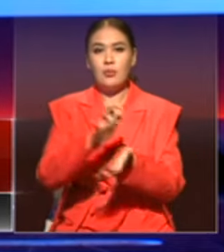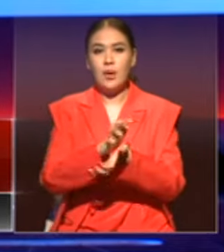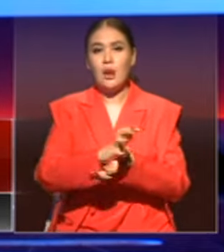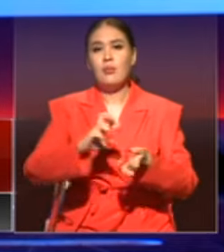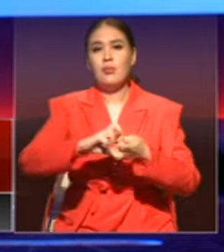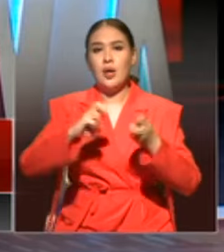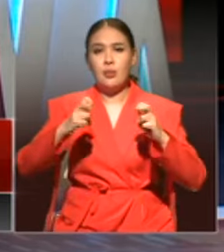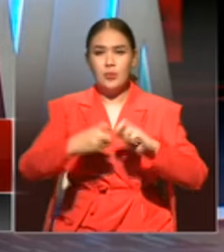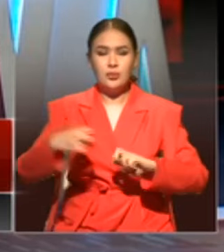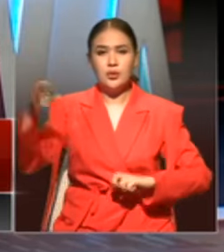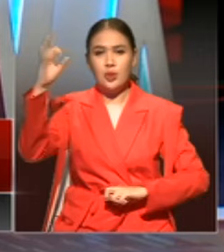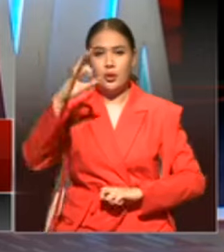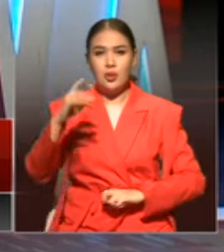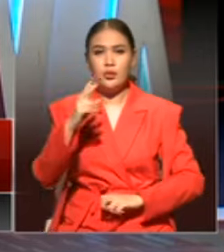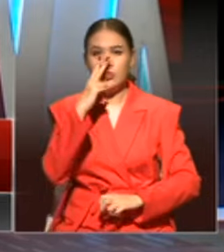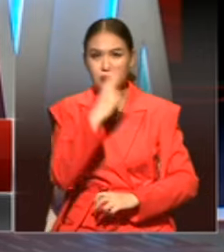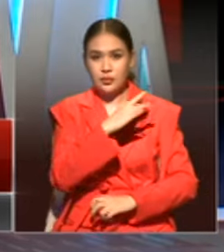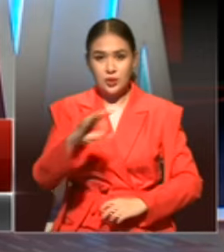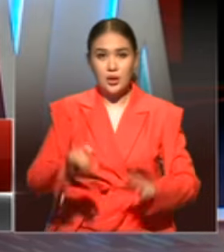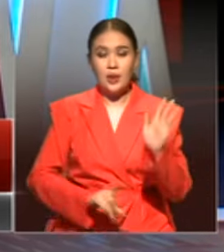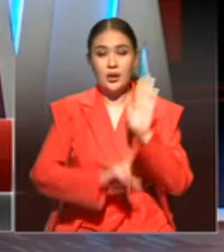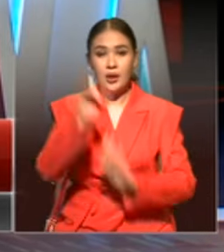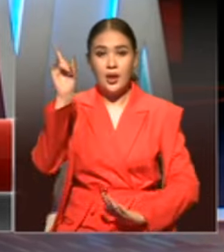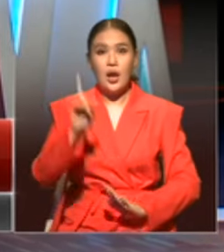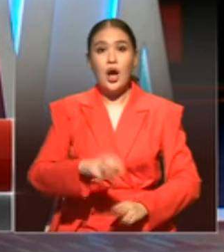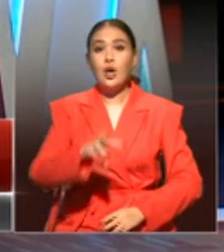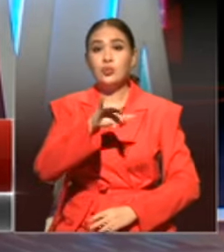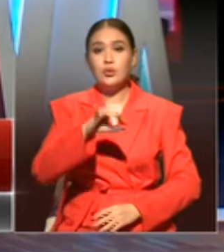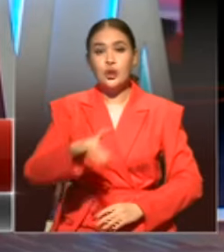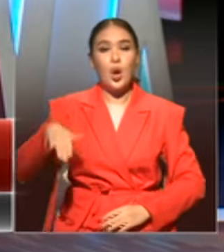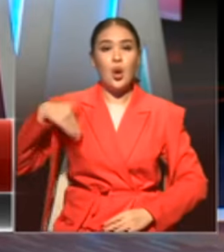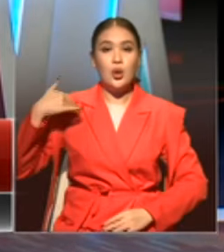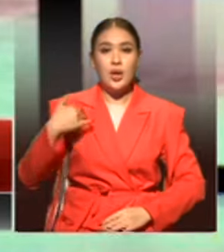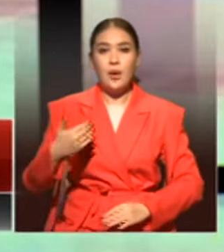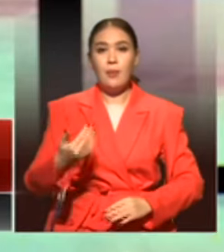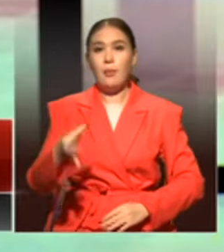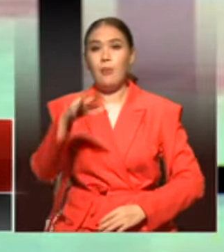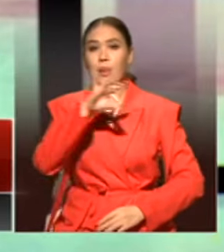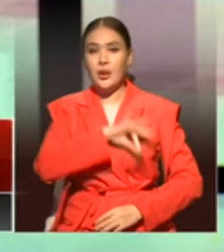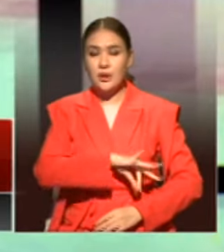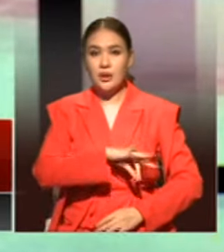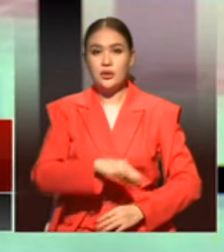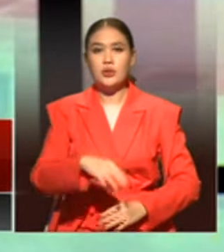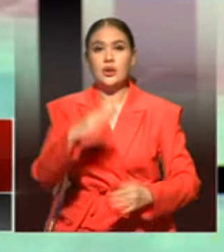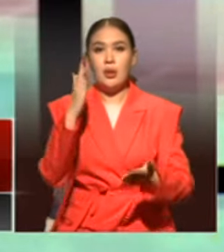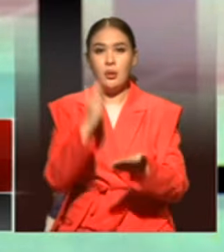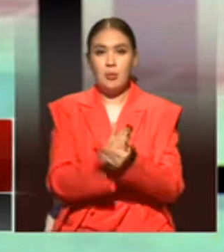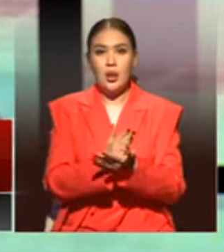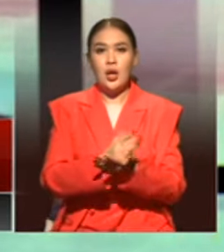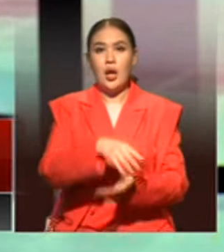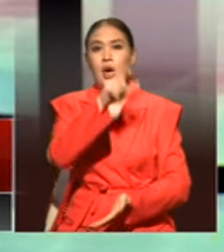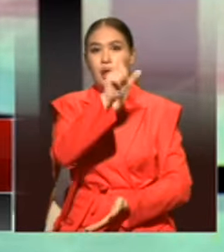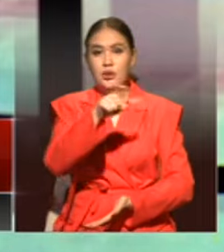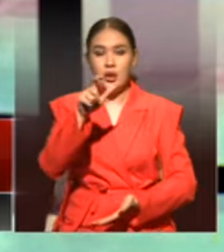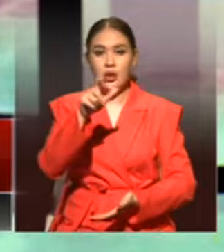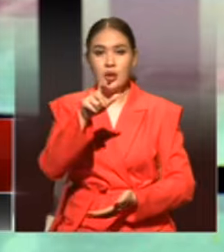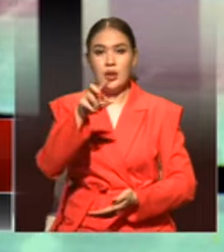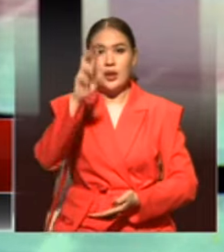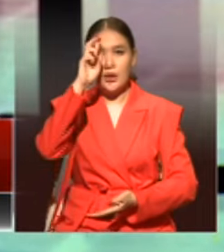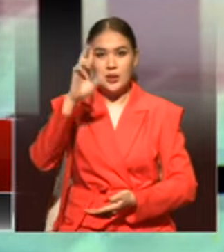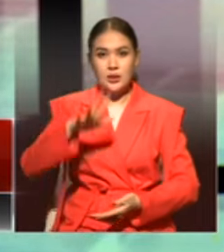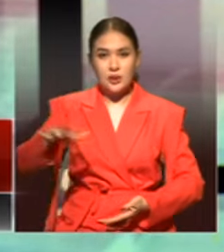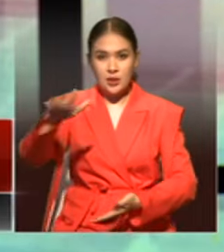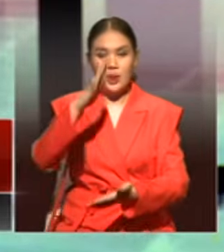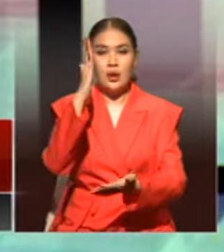көзге анық көріне бастады. Десе де қоқысты қолданып пайдасын асыра алып жатқан елдер аз емес. Ол жөнінде қазір